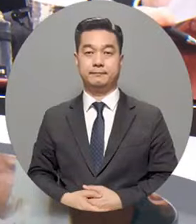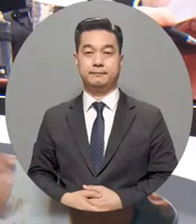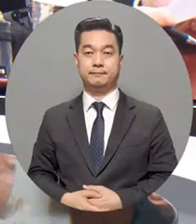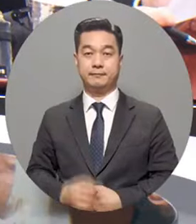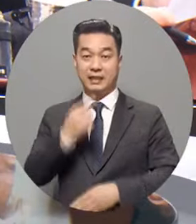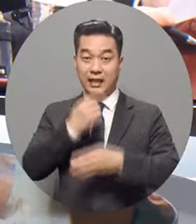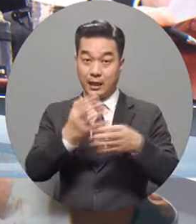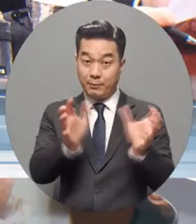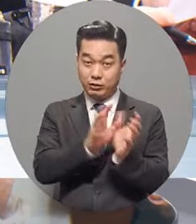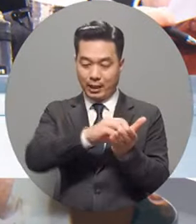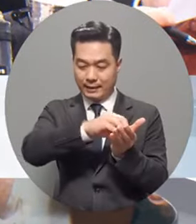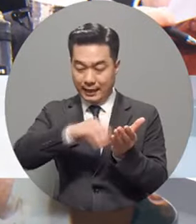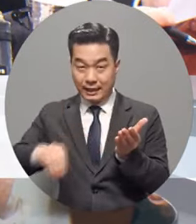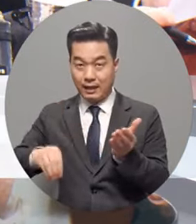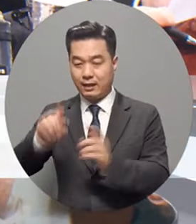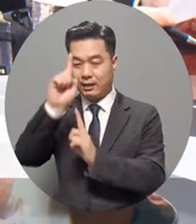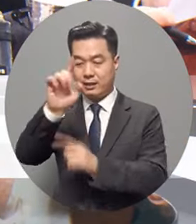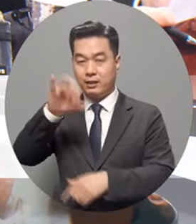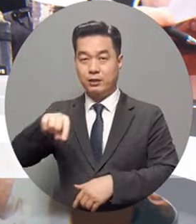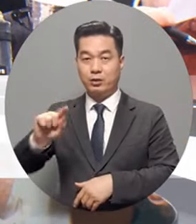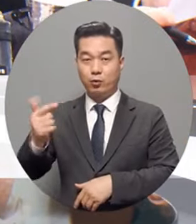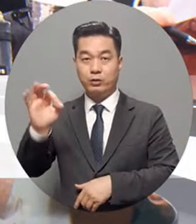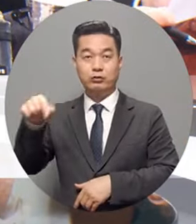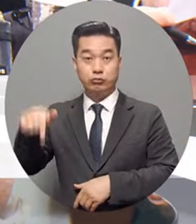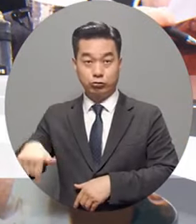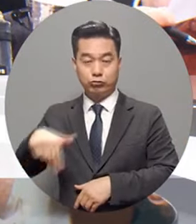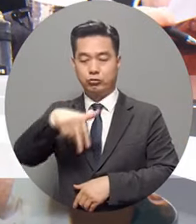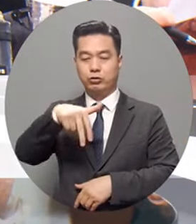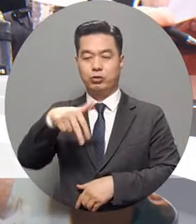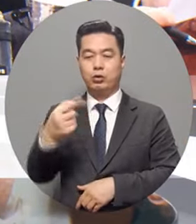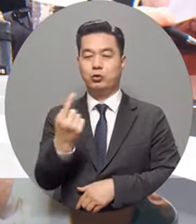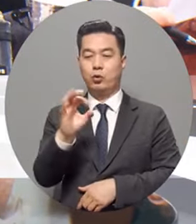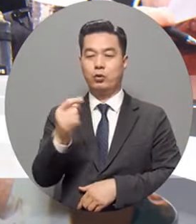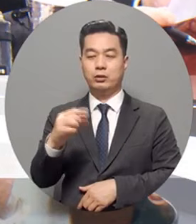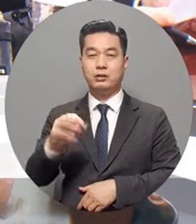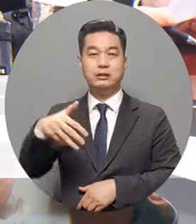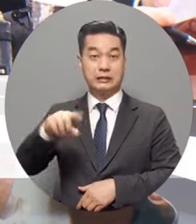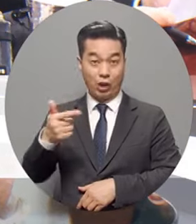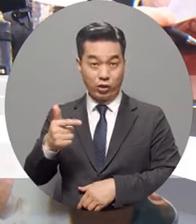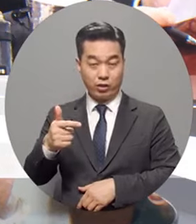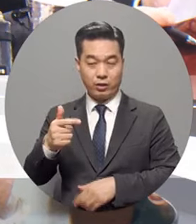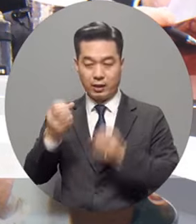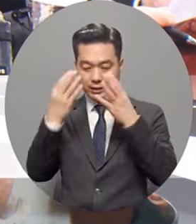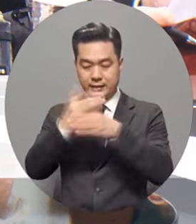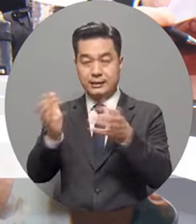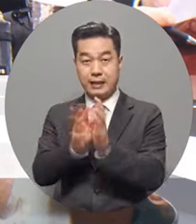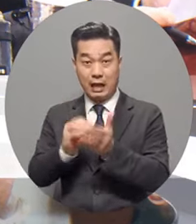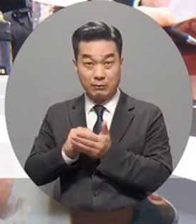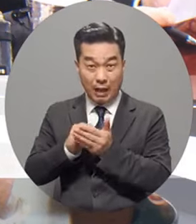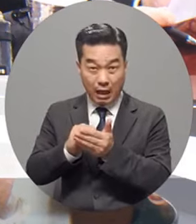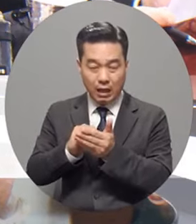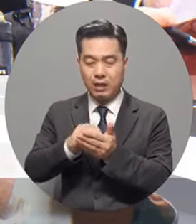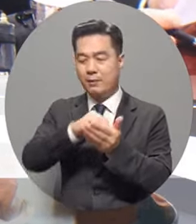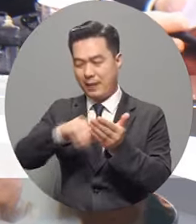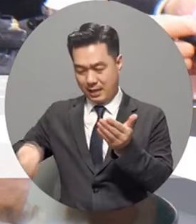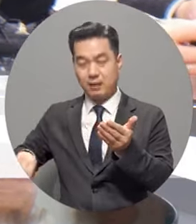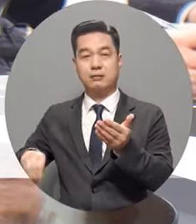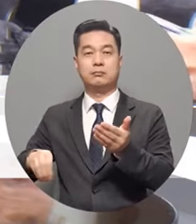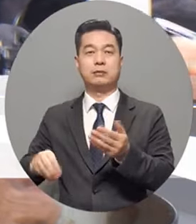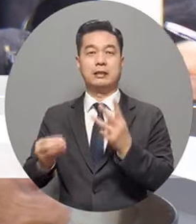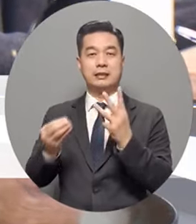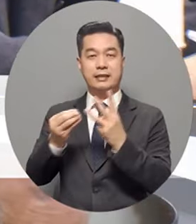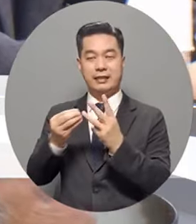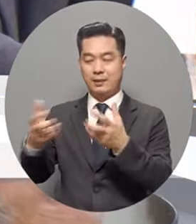민주당 탈당파인 이원욱 조응천 의원이 통합신당 창당에서 빠진 배경에 이낙연 전 대표가 제3지대